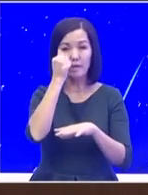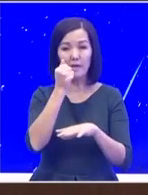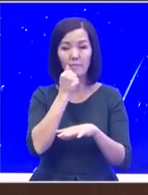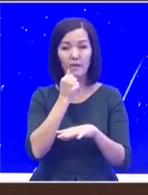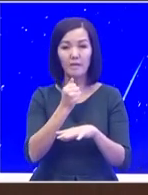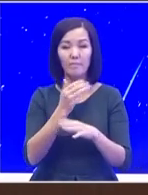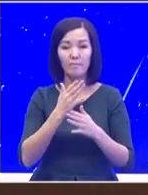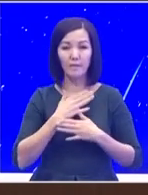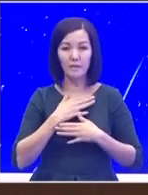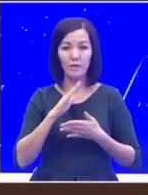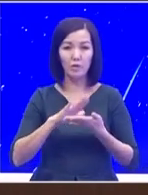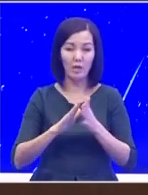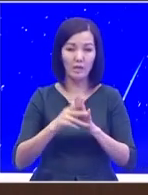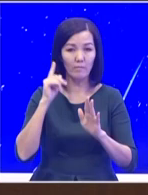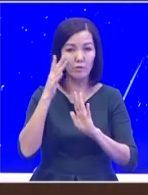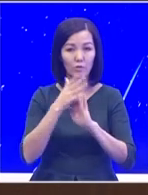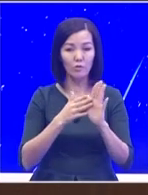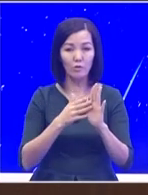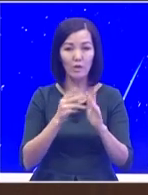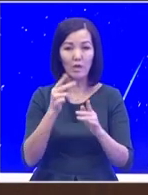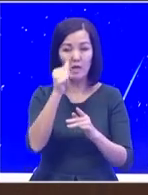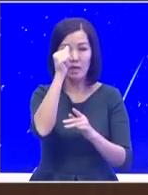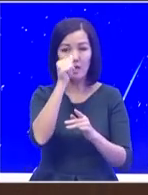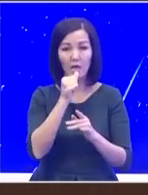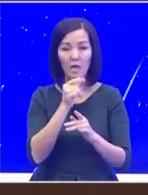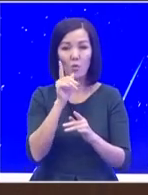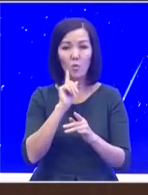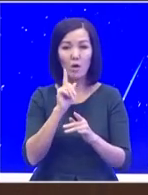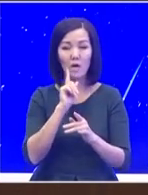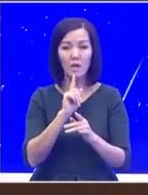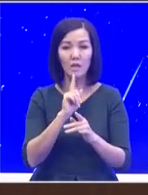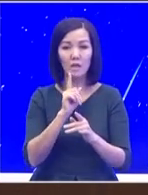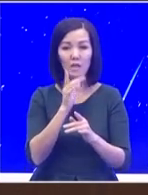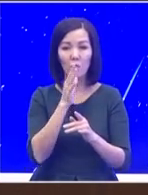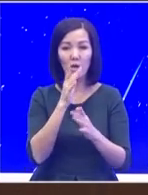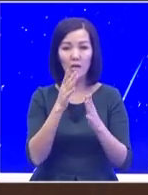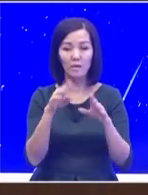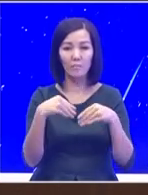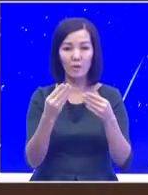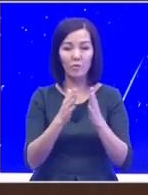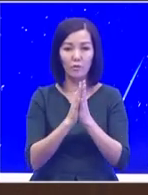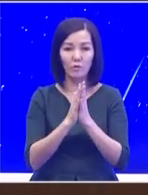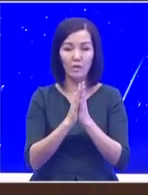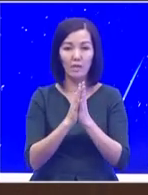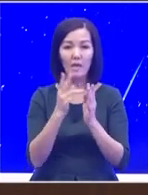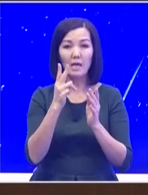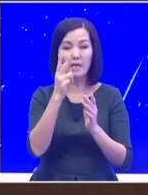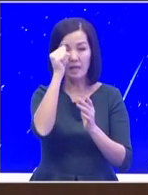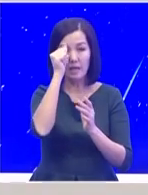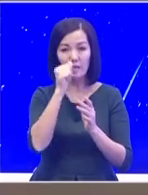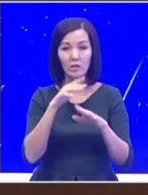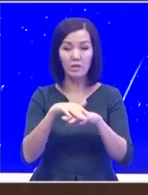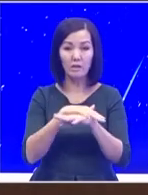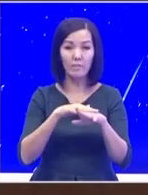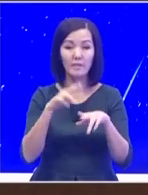пока ана базар салынғанша, екі ай уақыт бер деп городской әкем сұрады. Соксиге айтты, екі айдың ішінде базар